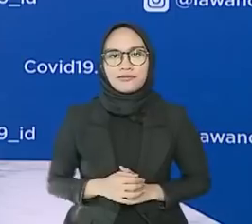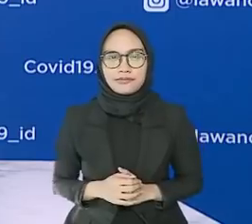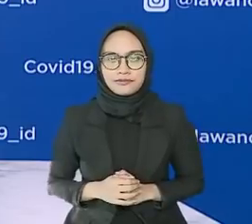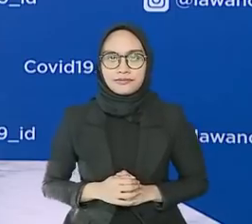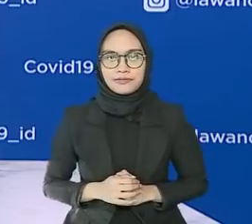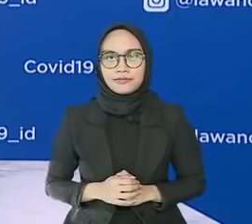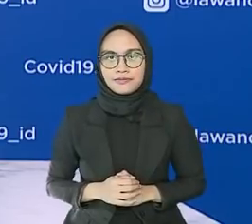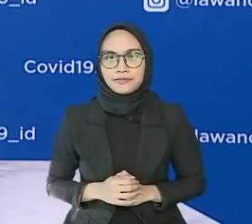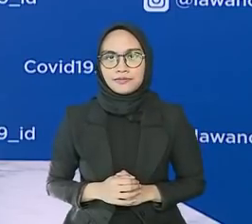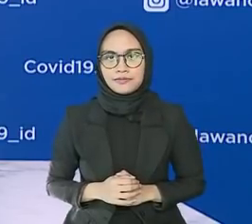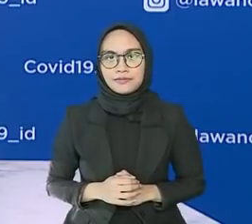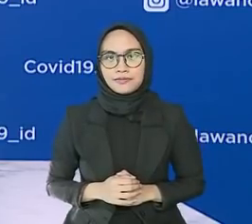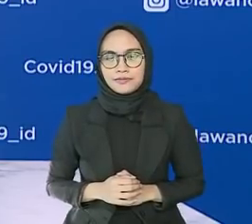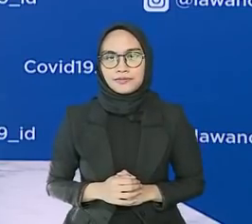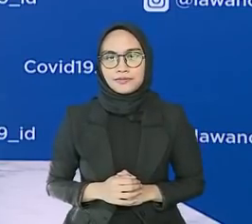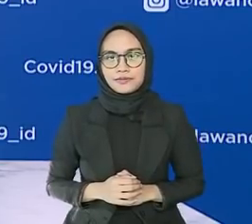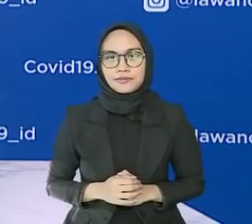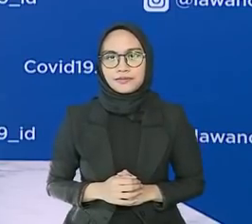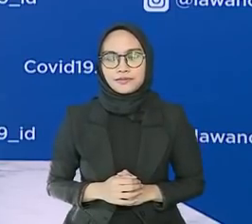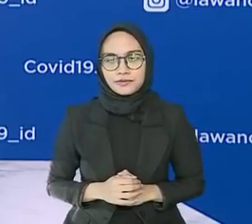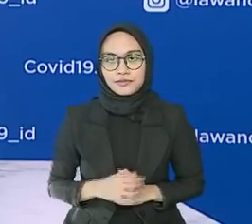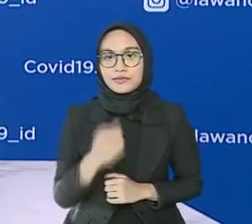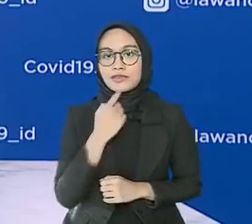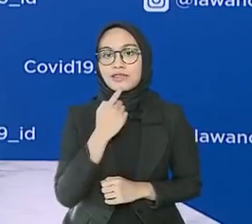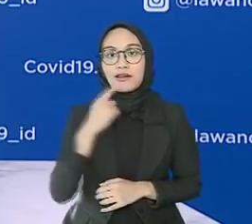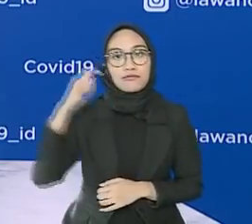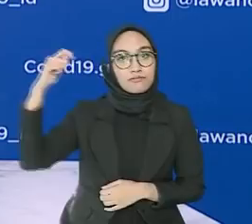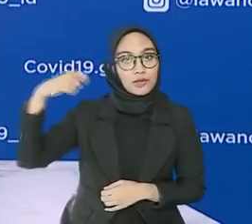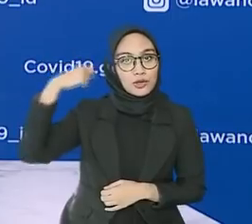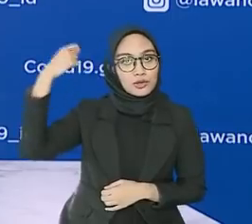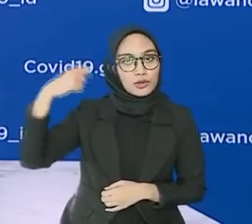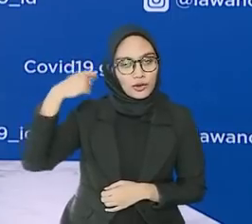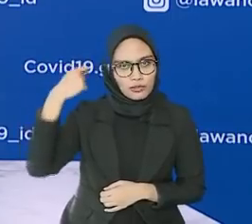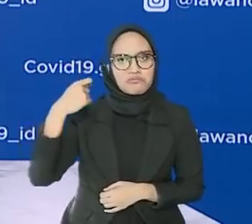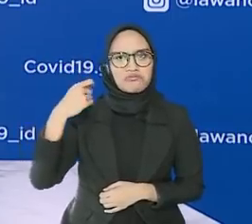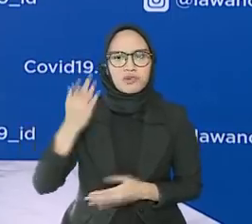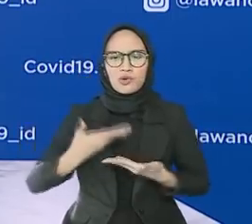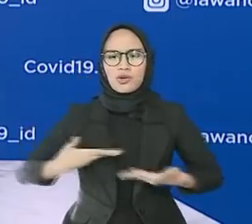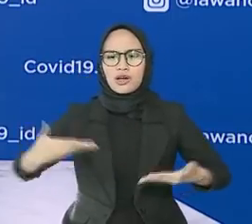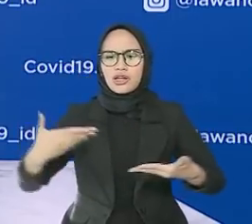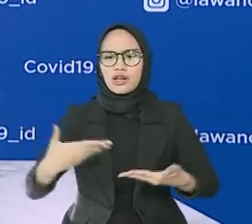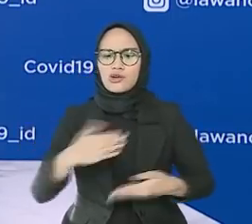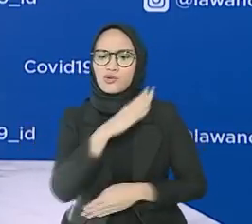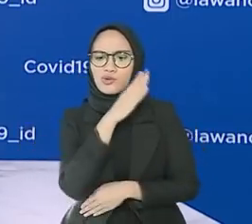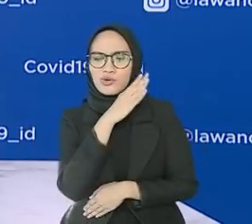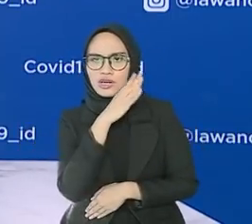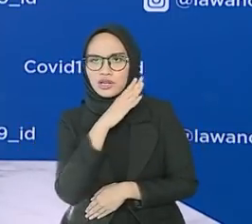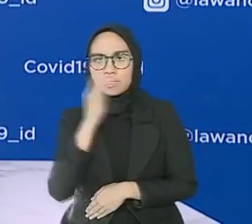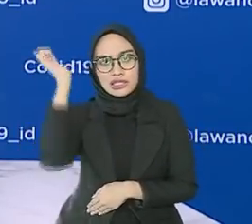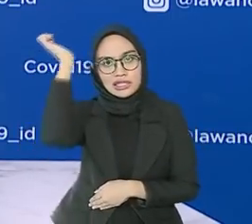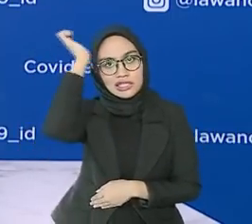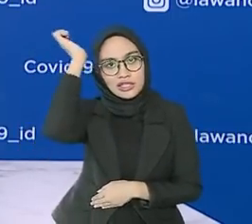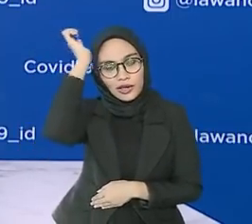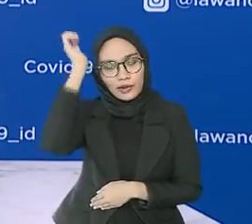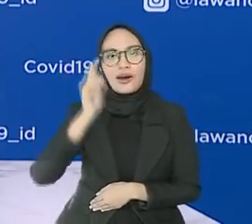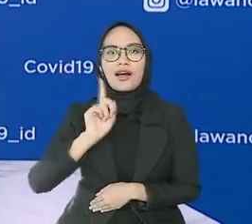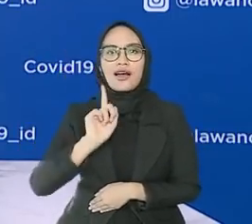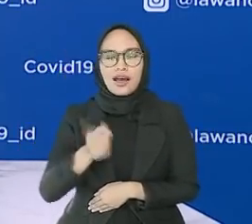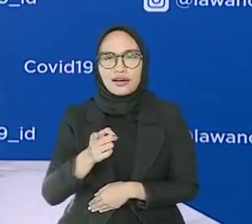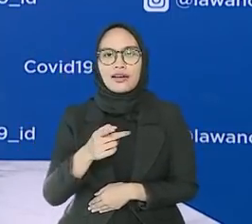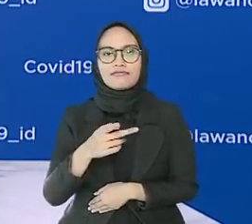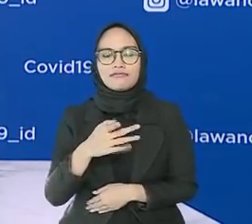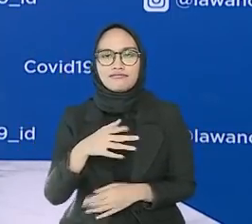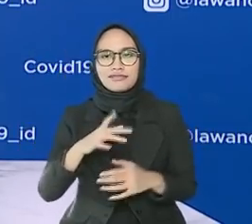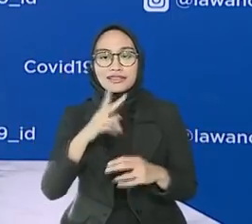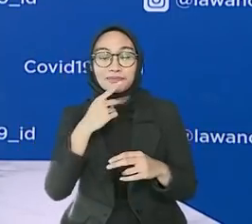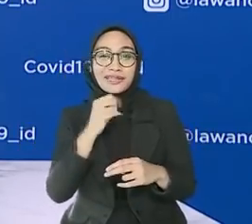Kesehatan. Sedangkan untuk bioskop yang berlokasi di zona kuning dan hijau, maka screening juga dilakukan